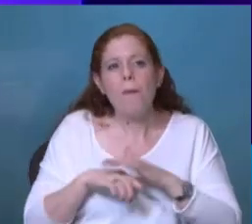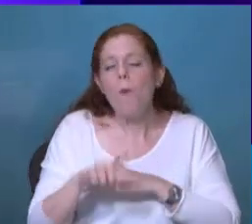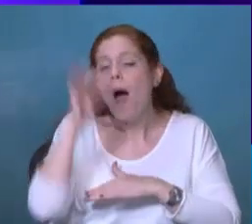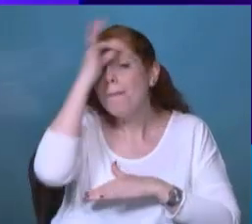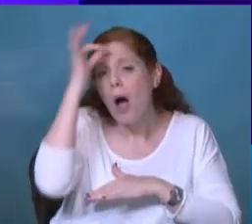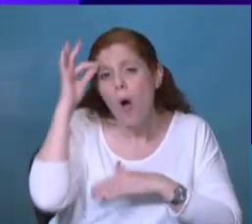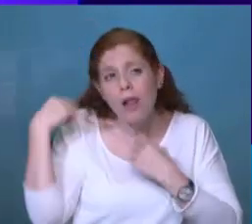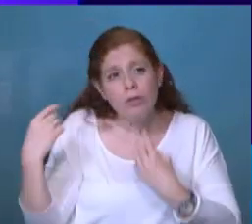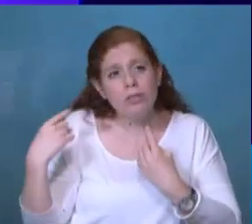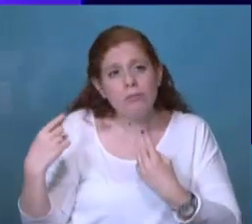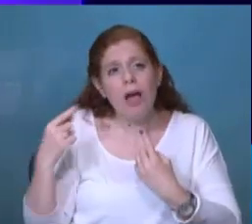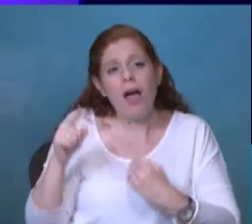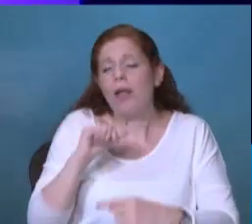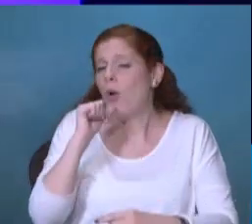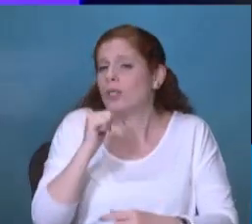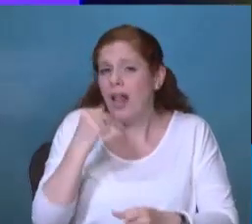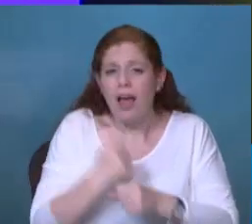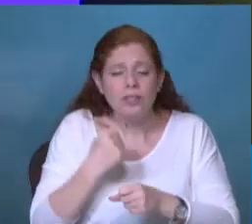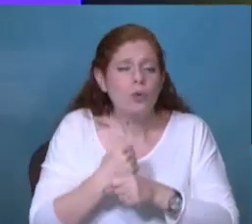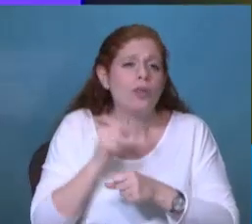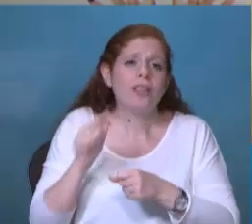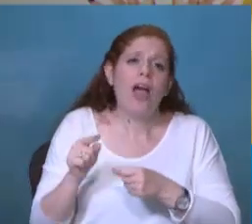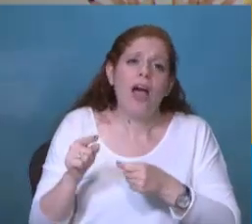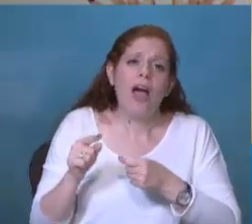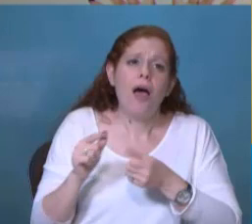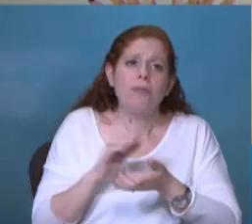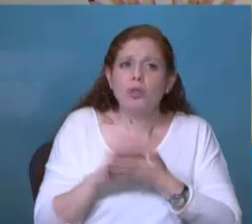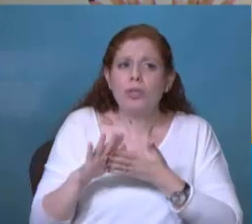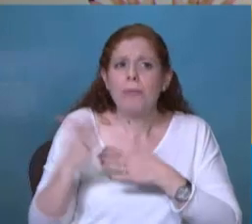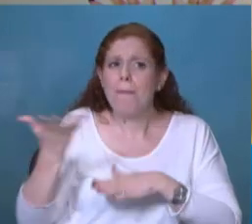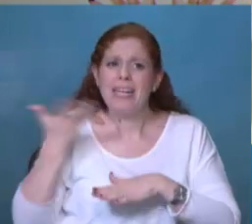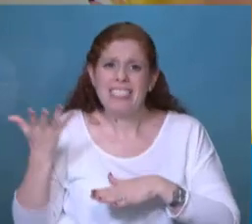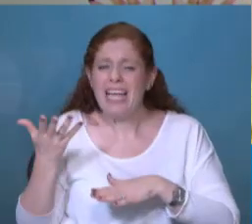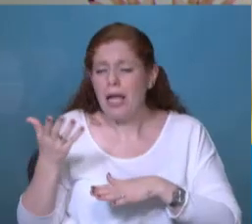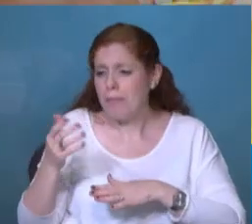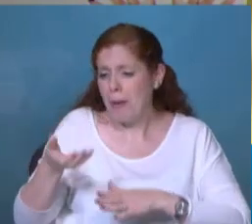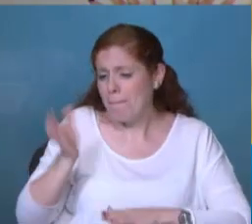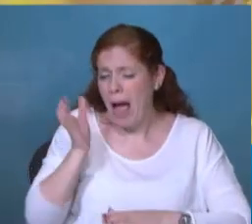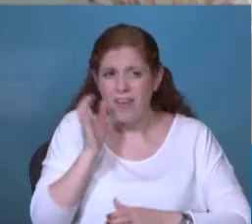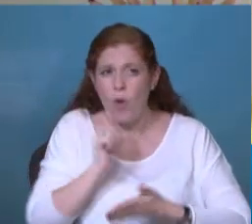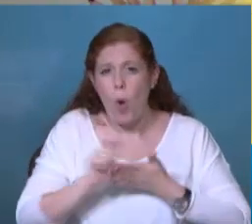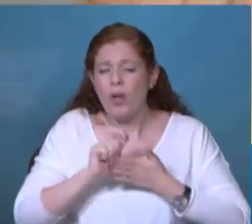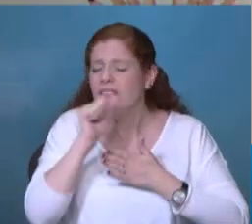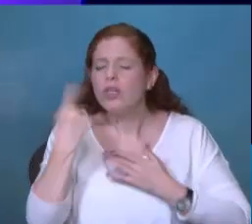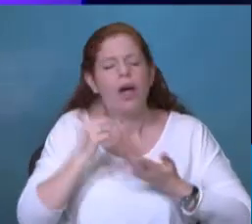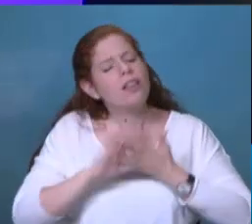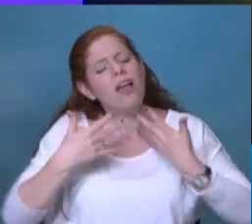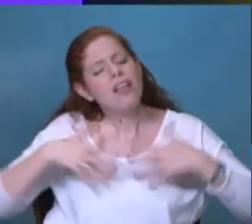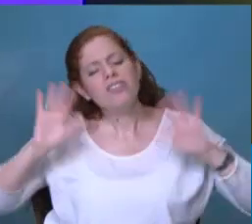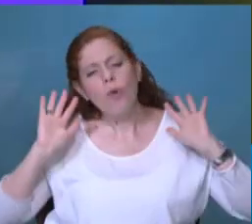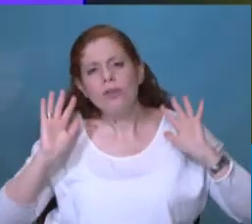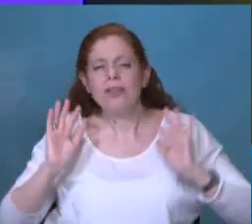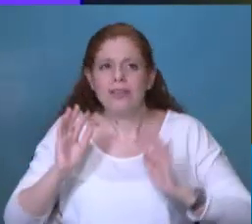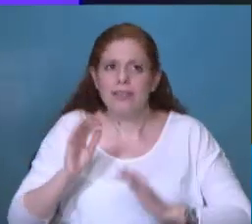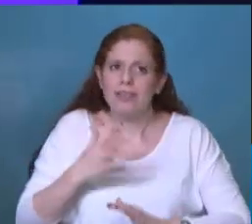עצמך, אתה לא רוצה לעשות, אתה לא מנצרת בברים ולא כותבת שיר אחד, כאילו די, תעזבו אותי, אני רוצה להישאר בבועה שלי.